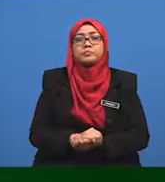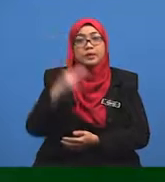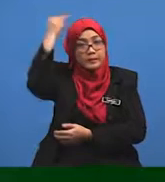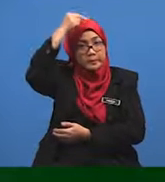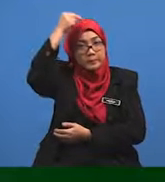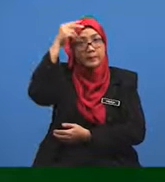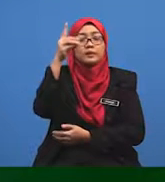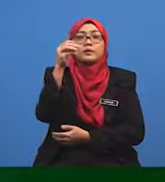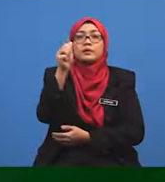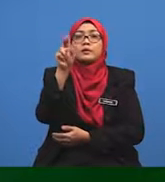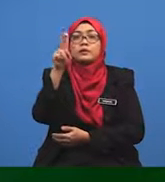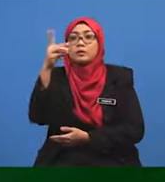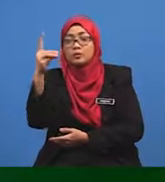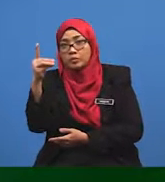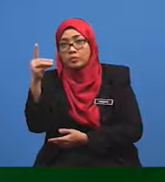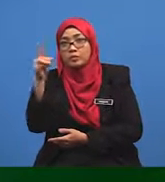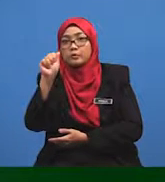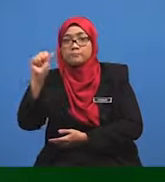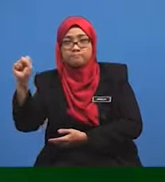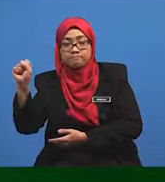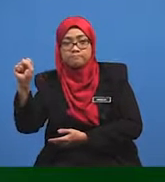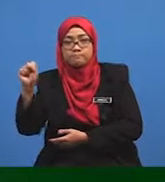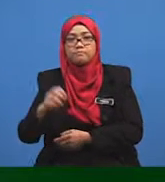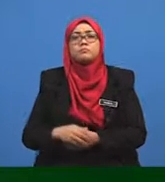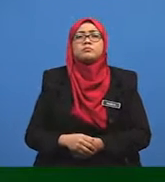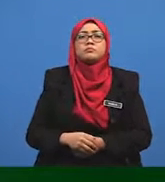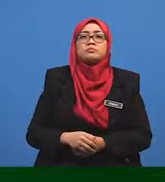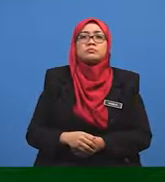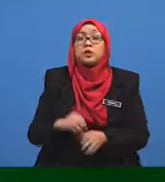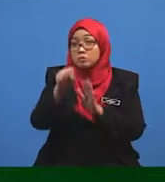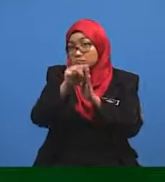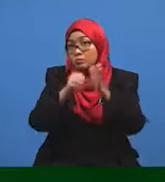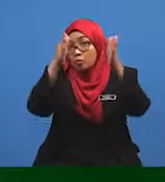AS. Nabi Daud seorang tukang besi yang hebat.